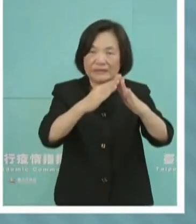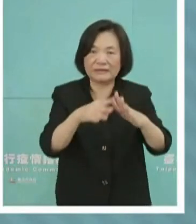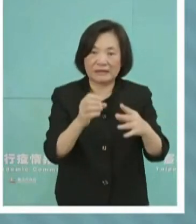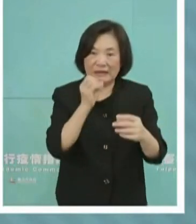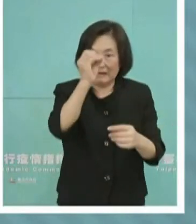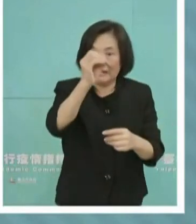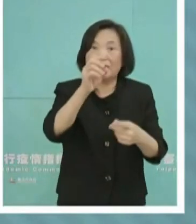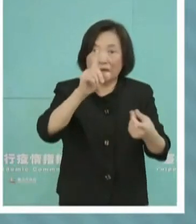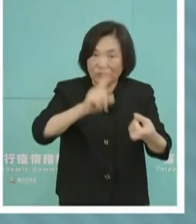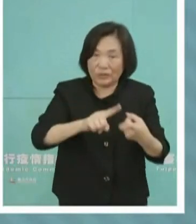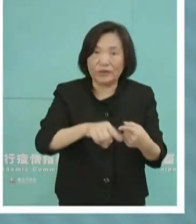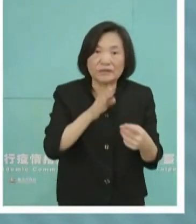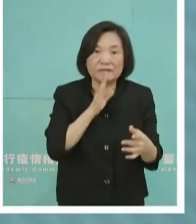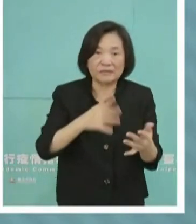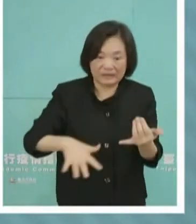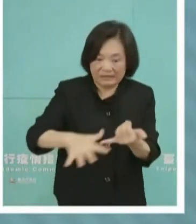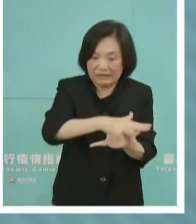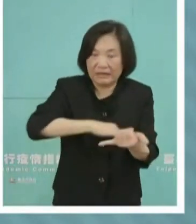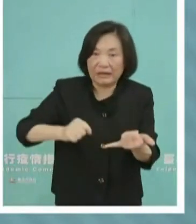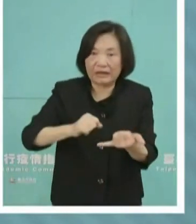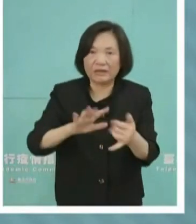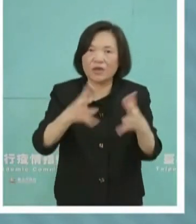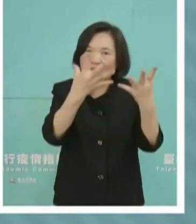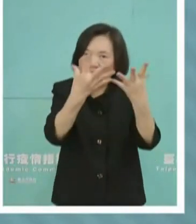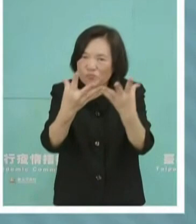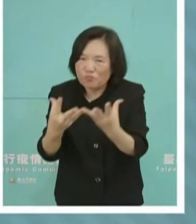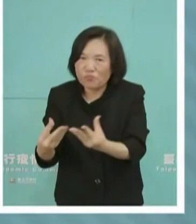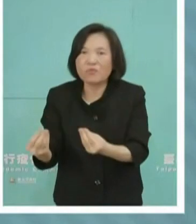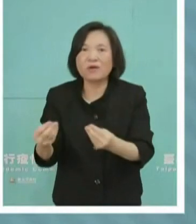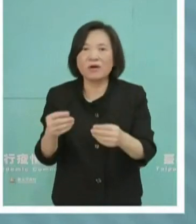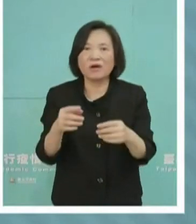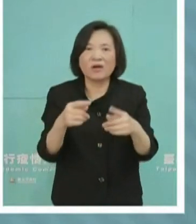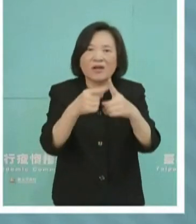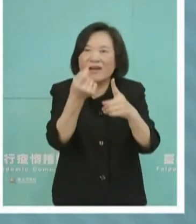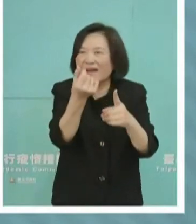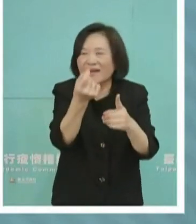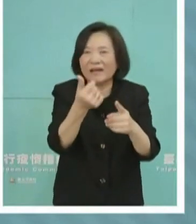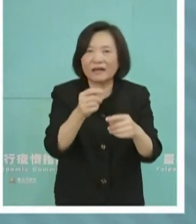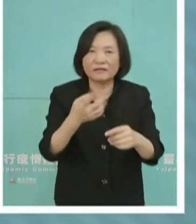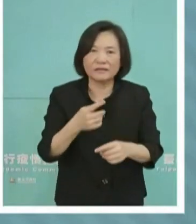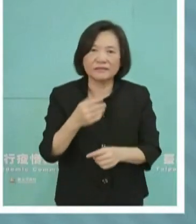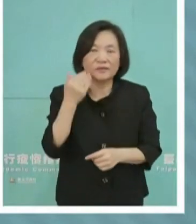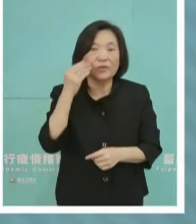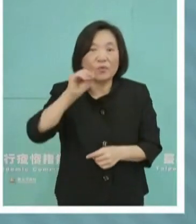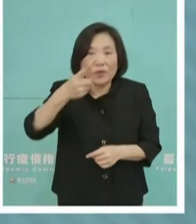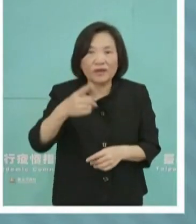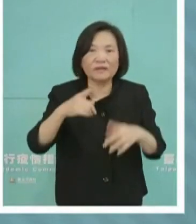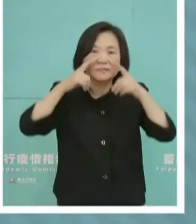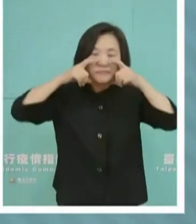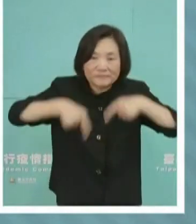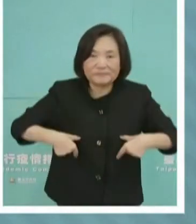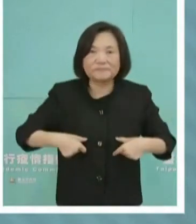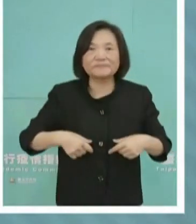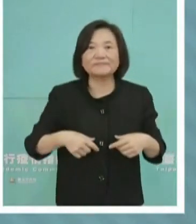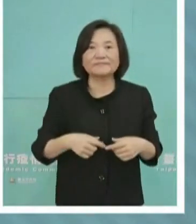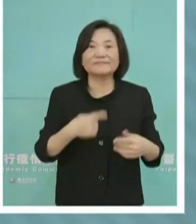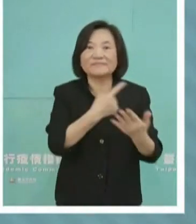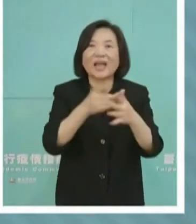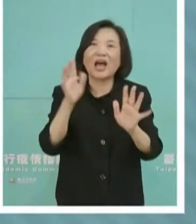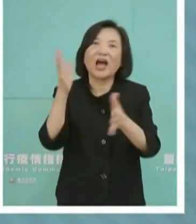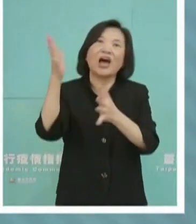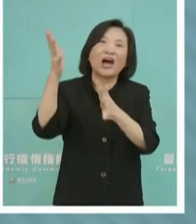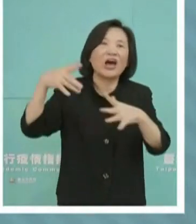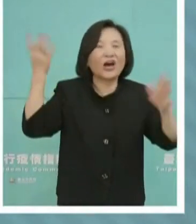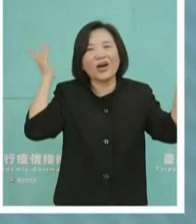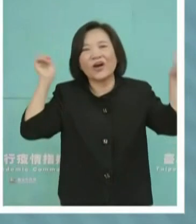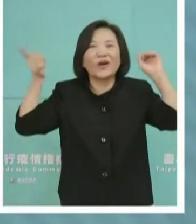零，全台湾 case 都降到个位数。但是我跟你讲，你只要拿下口罩，那大家开始